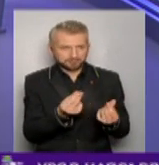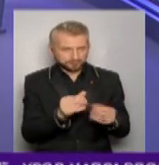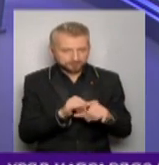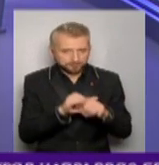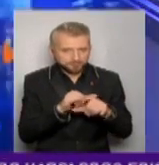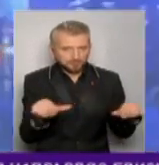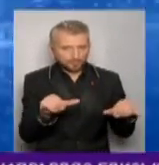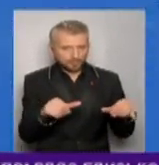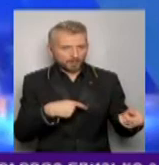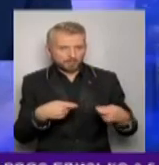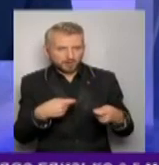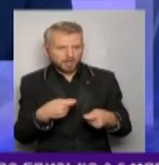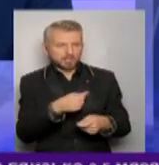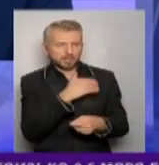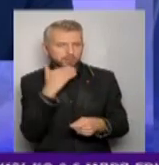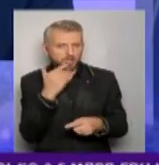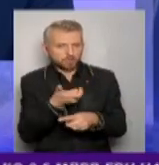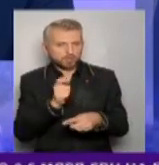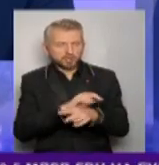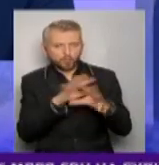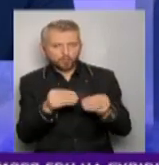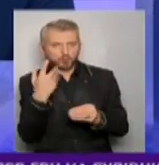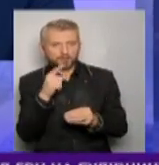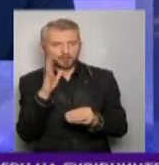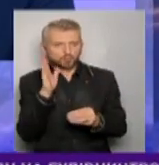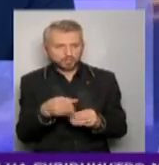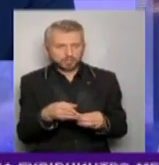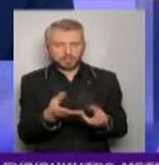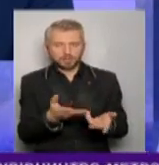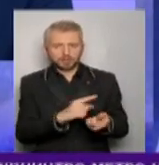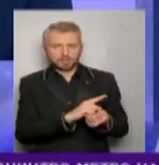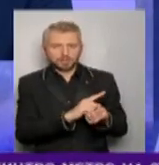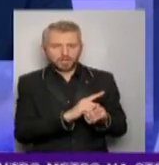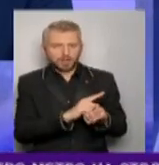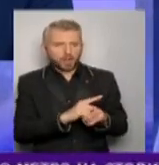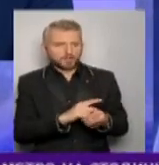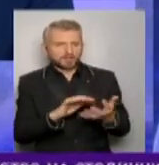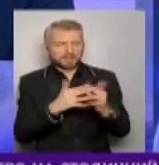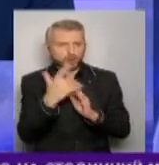із набагато більшими обсягами, коли він буде капіталізуватися, сільське господарство, через 1,5-2